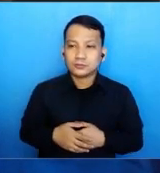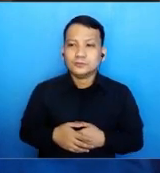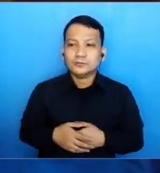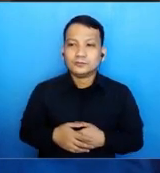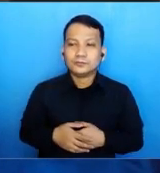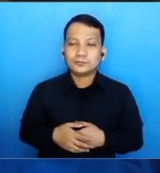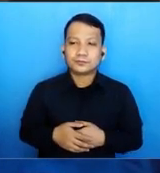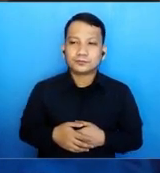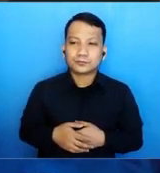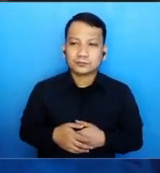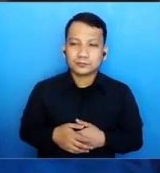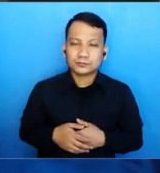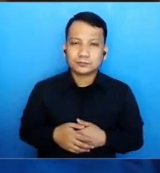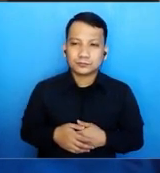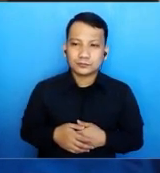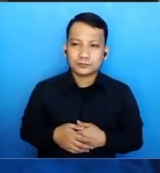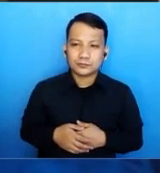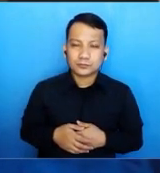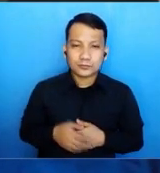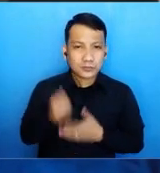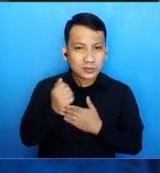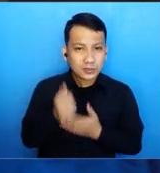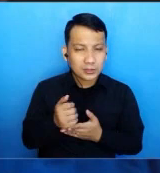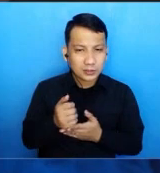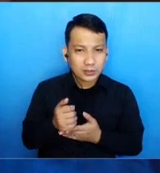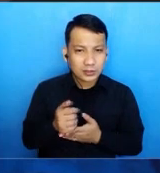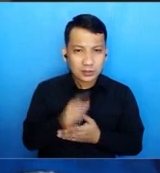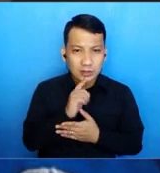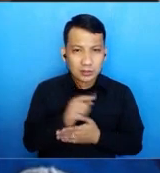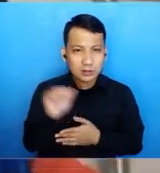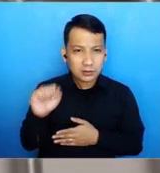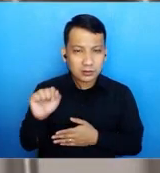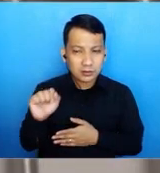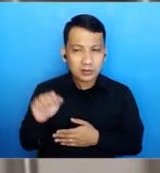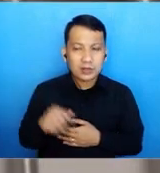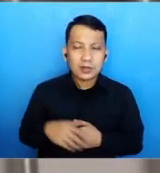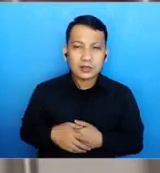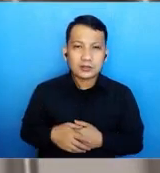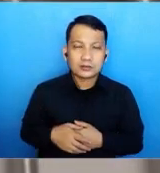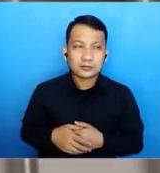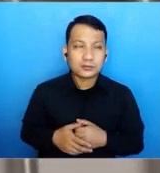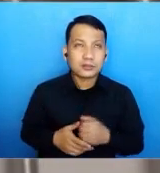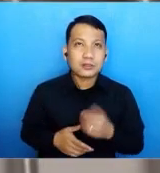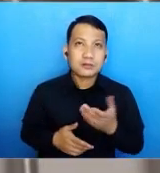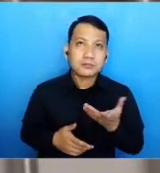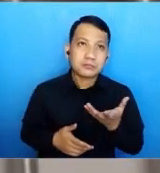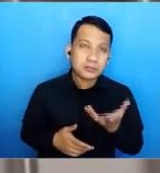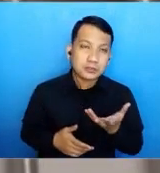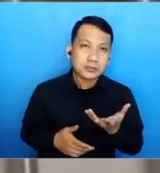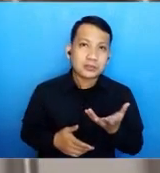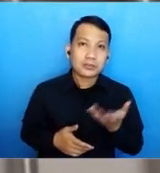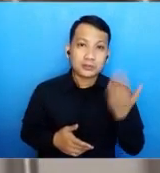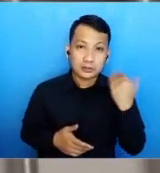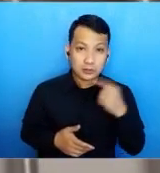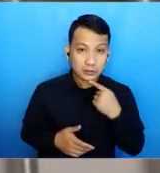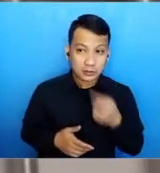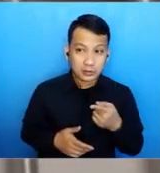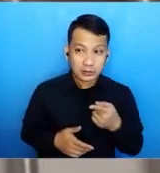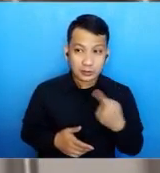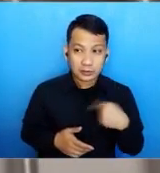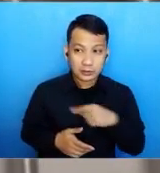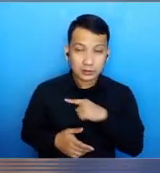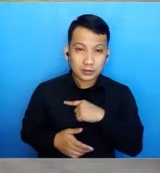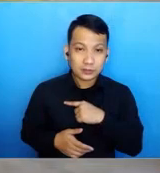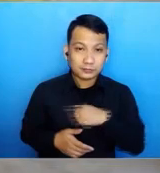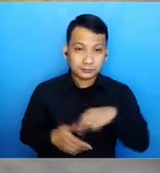ka na dito sa Manila. Totoo ba yun? Opo. Mm-hmm. Bali po, nung kasi naputulan na